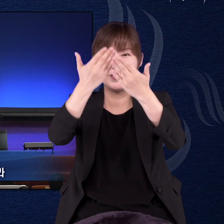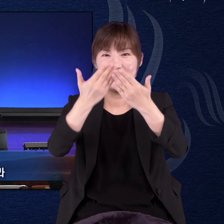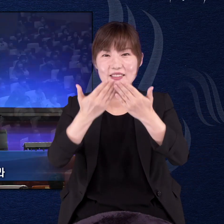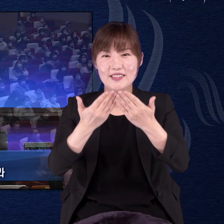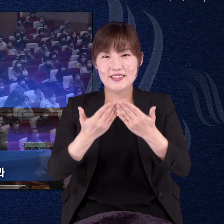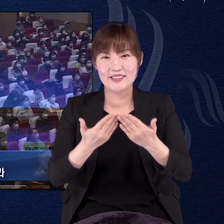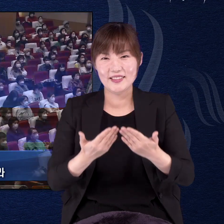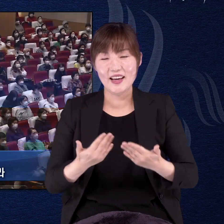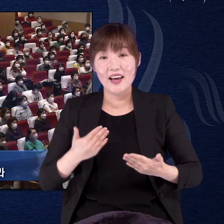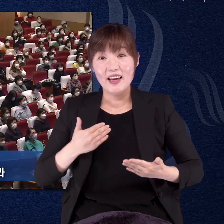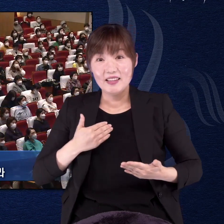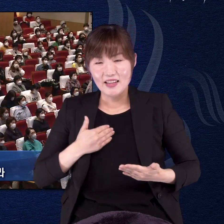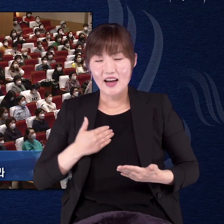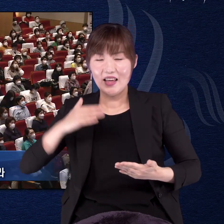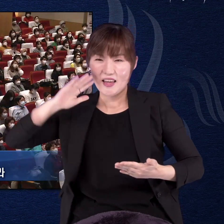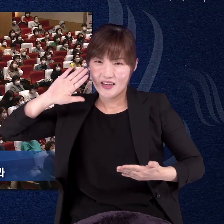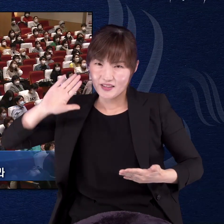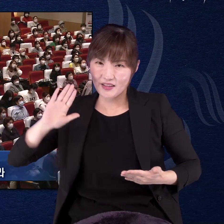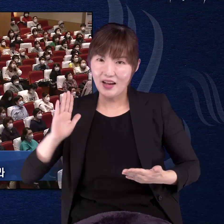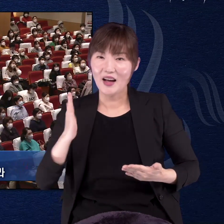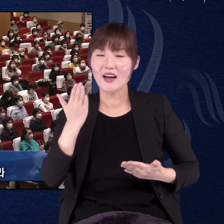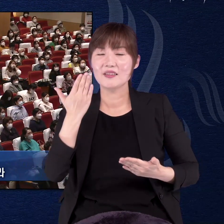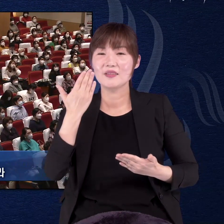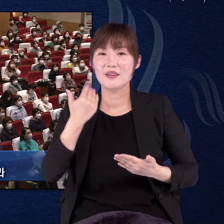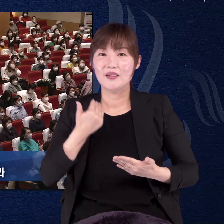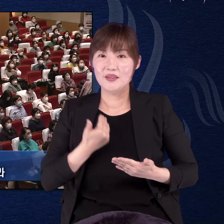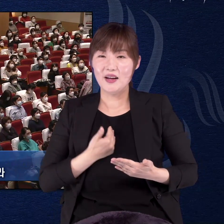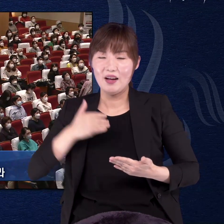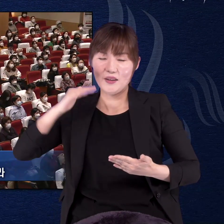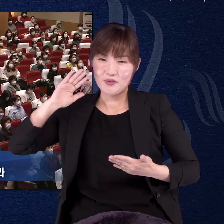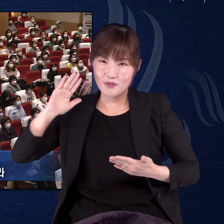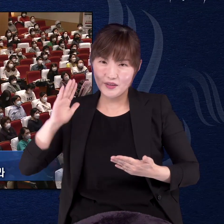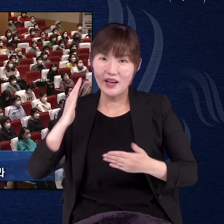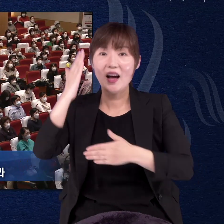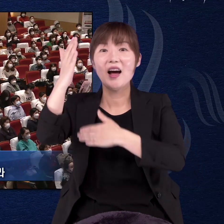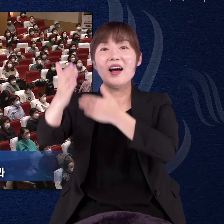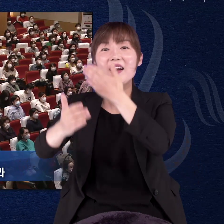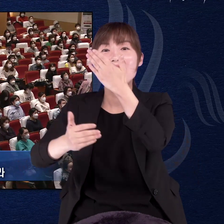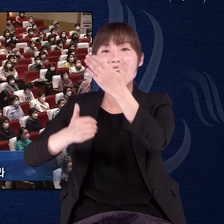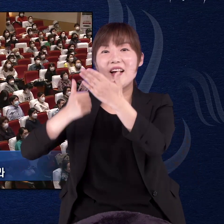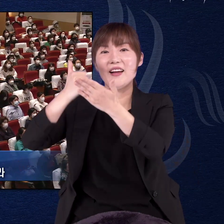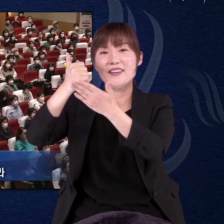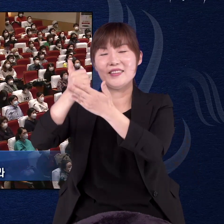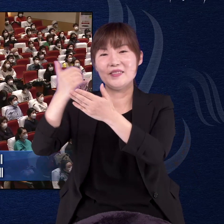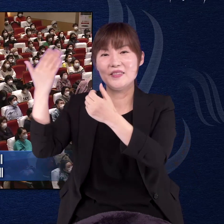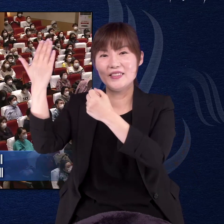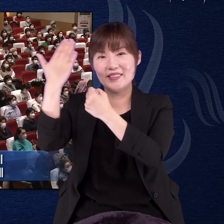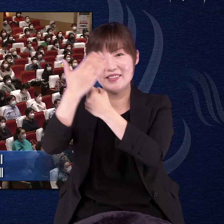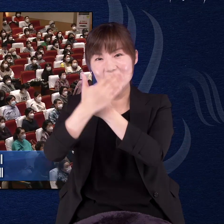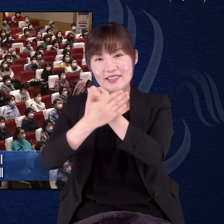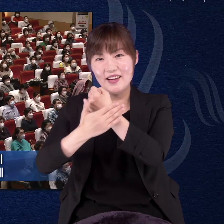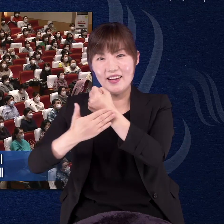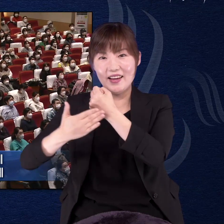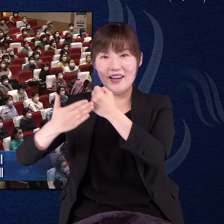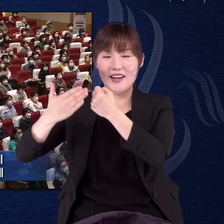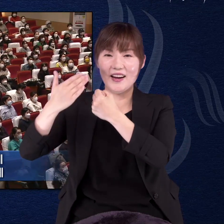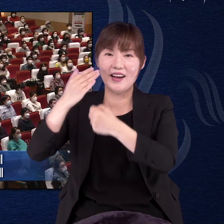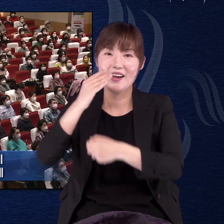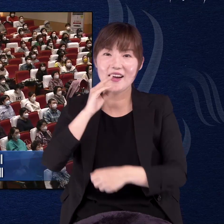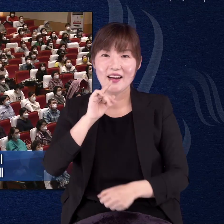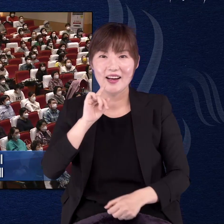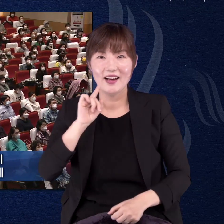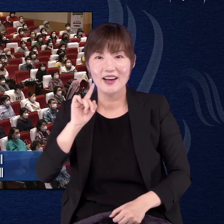하시니, 나의 나 된 것은 다 하나님 은혜라.